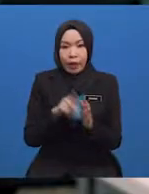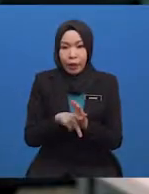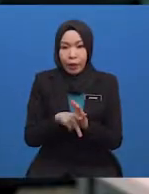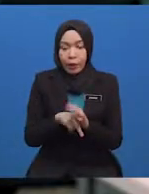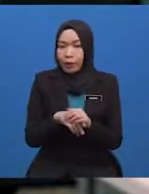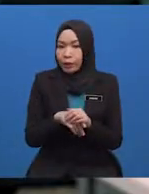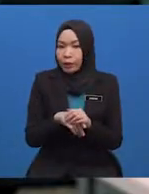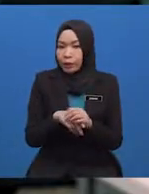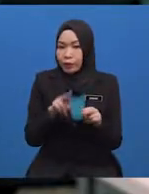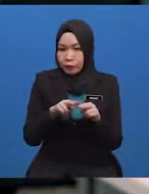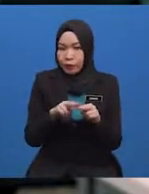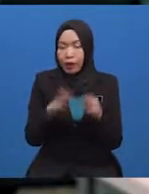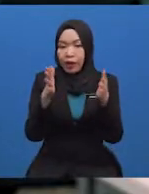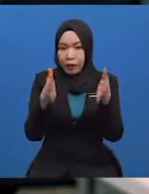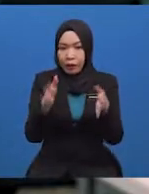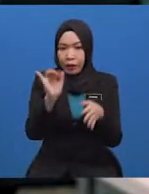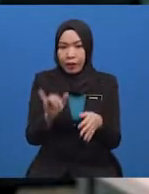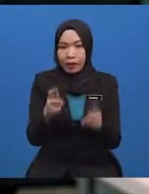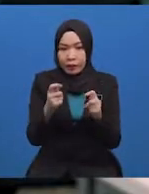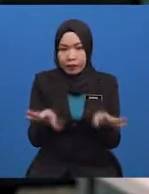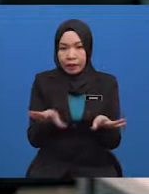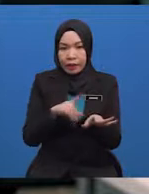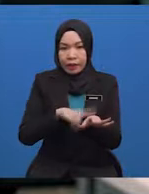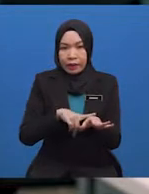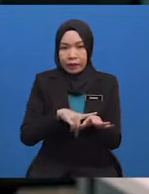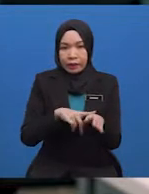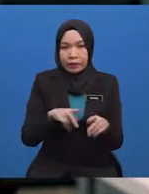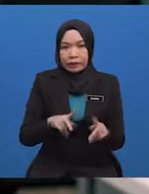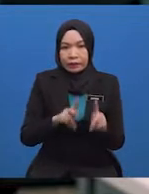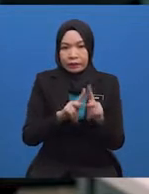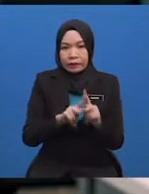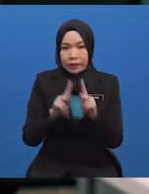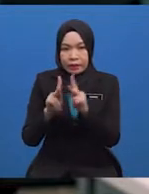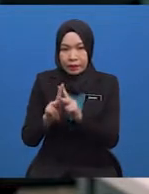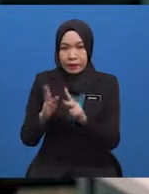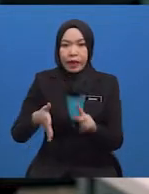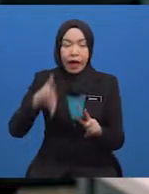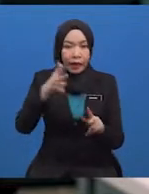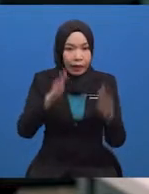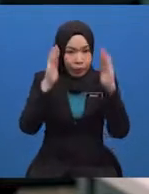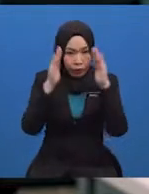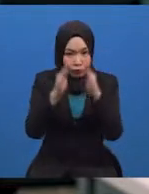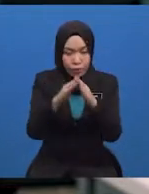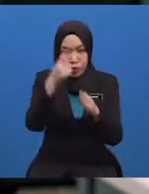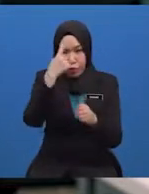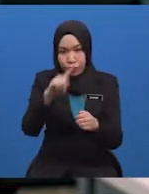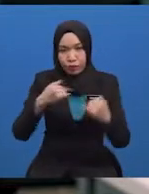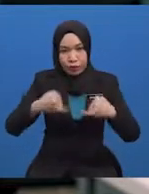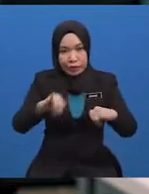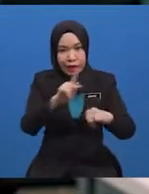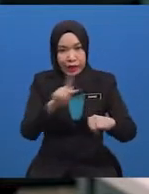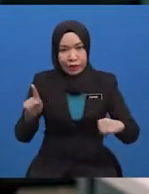tinggal di kawasan pusat pertumbuhan desa akan bertumpu untuk menjalankan